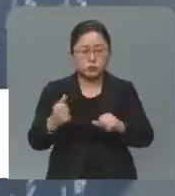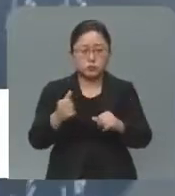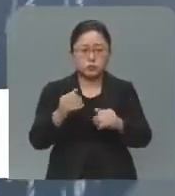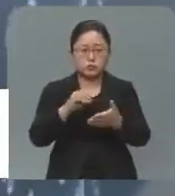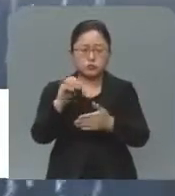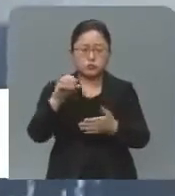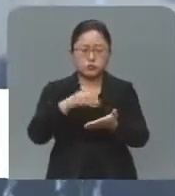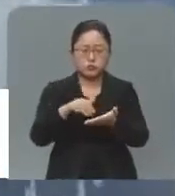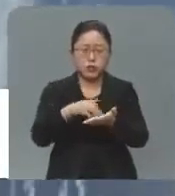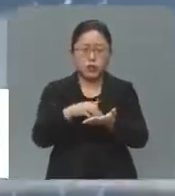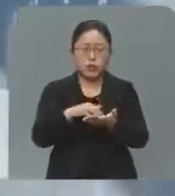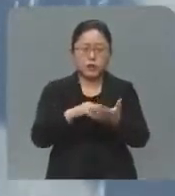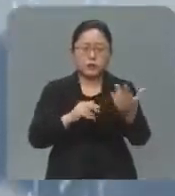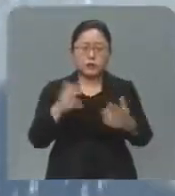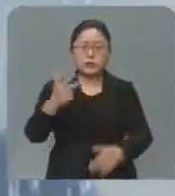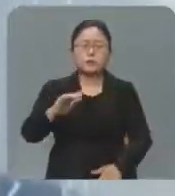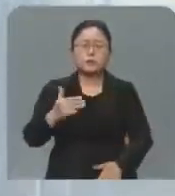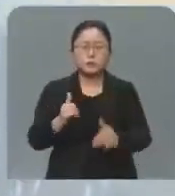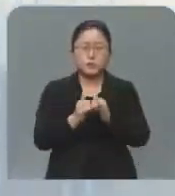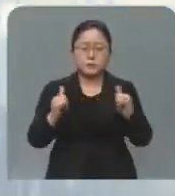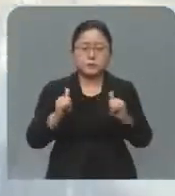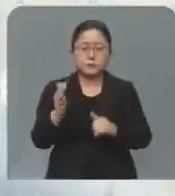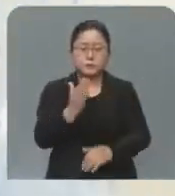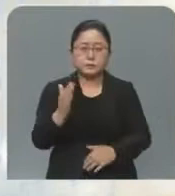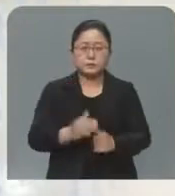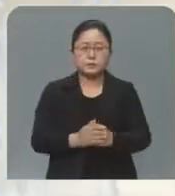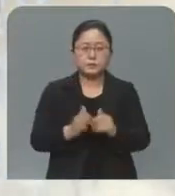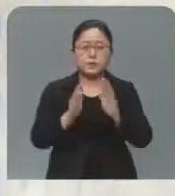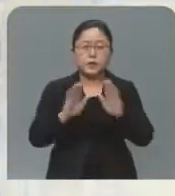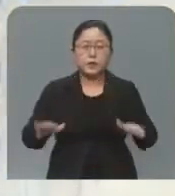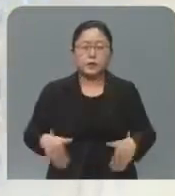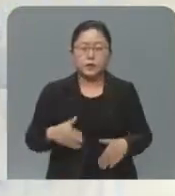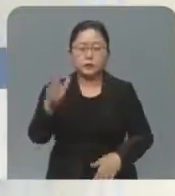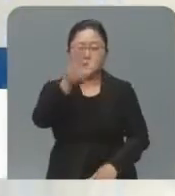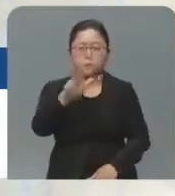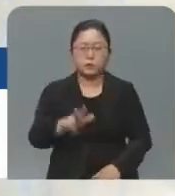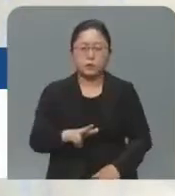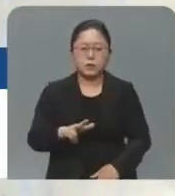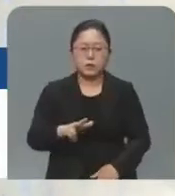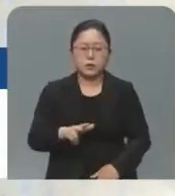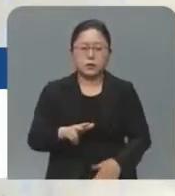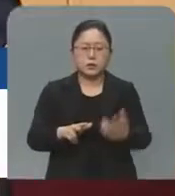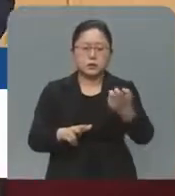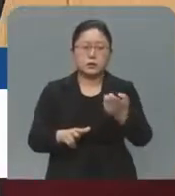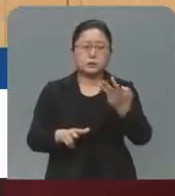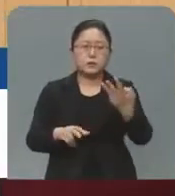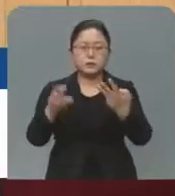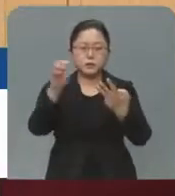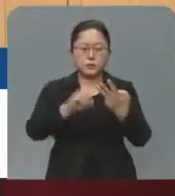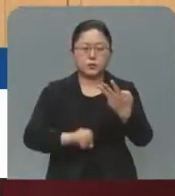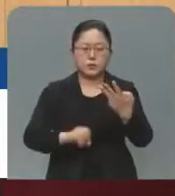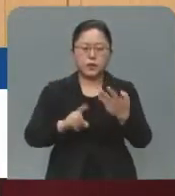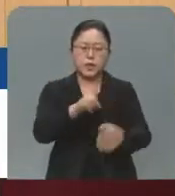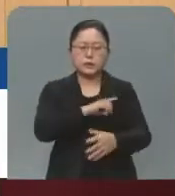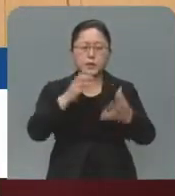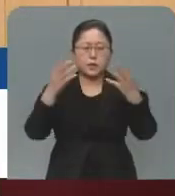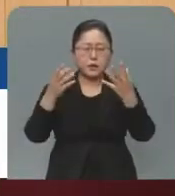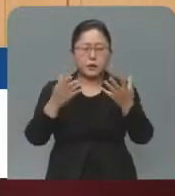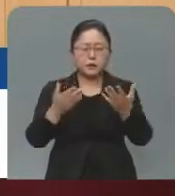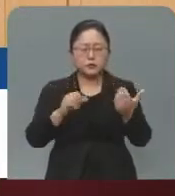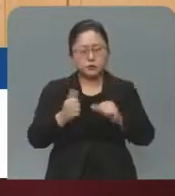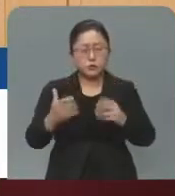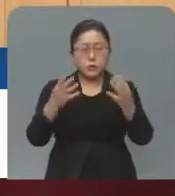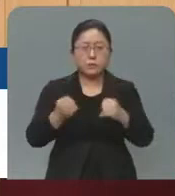가까운 7,900여 명에 달했습니다. 전남은 전국에서 73%가 될 정도로 가장 희생자가